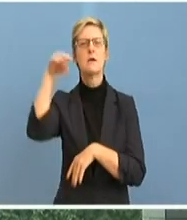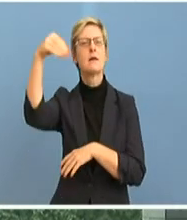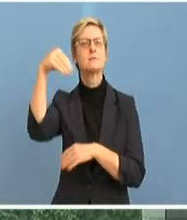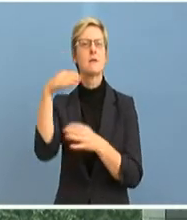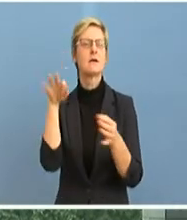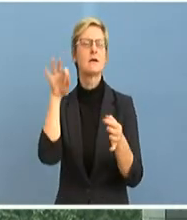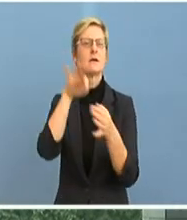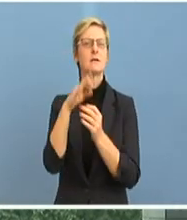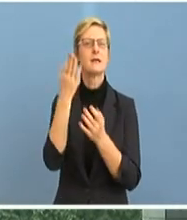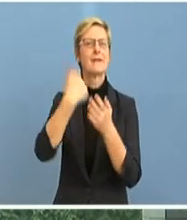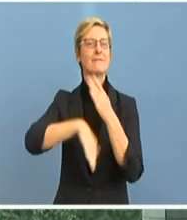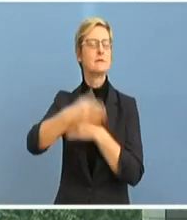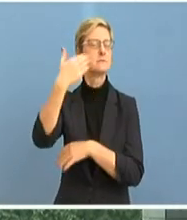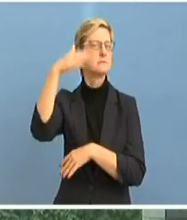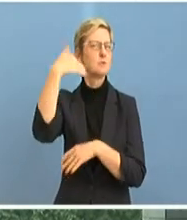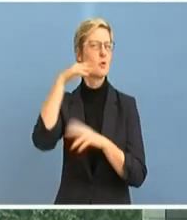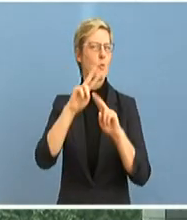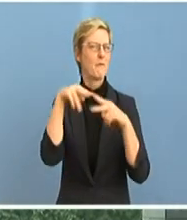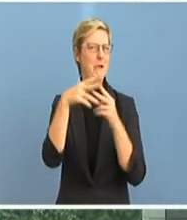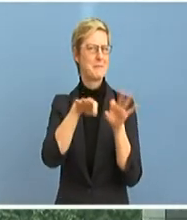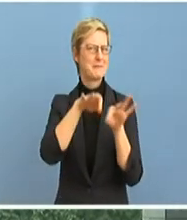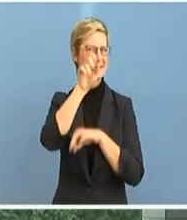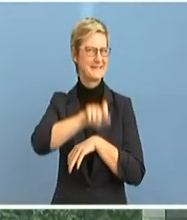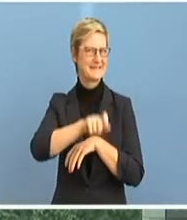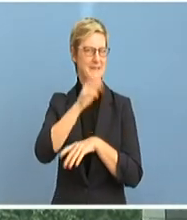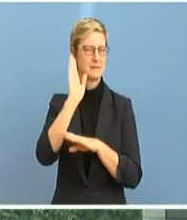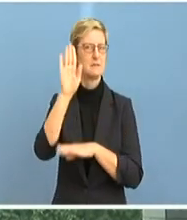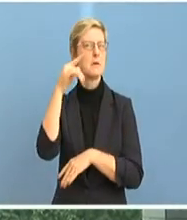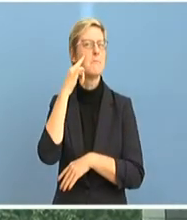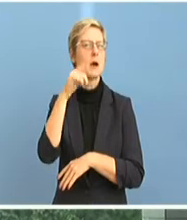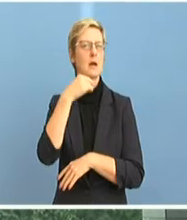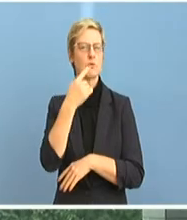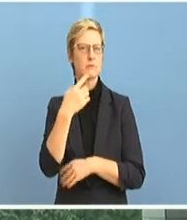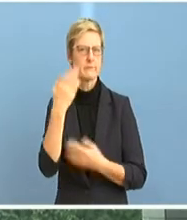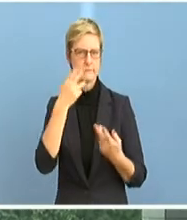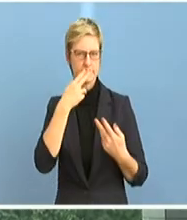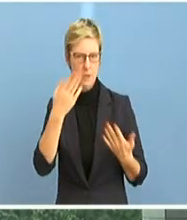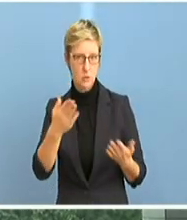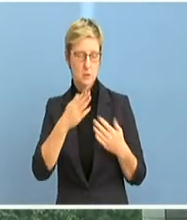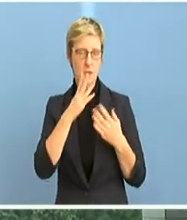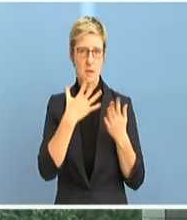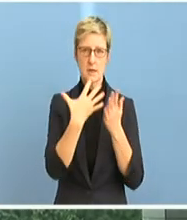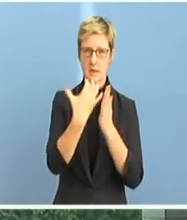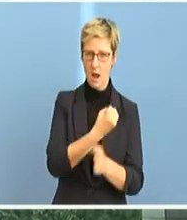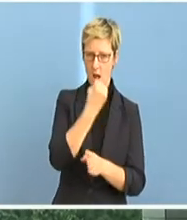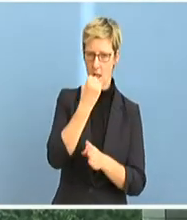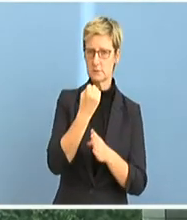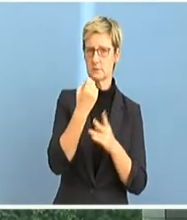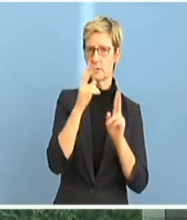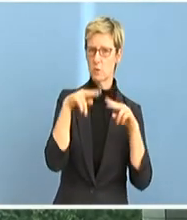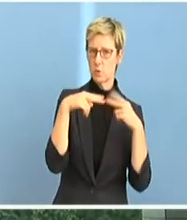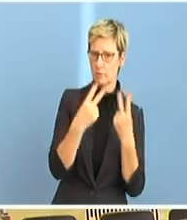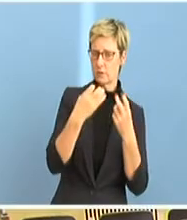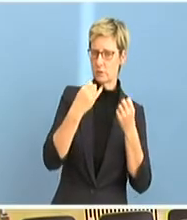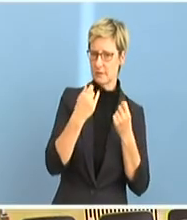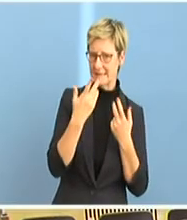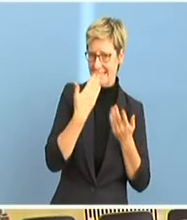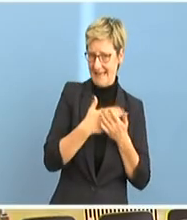als ehemalige Umweltministerin zu dem Thema? Möchte sie Mercosur auch in Sachen Nachhaltigkeit und Umwelt